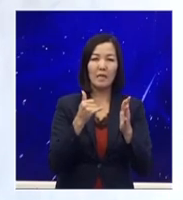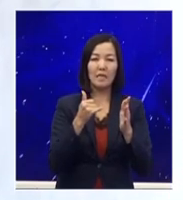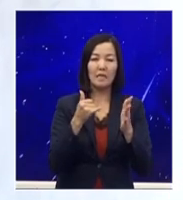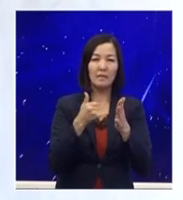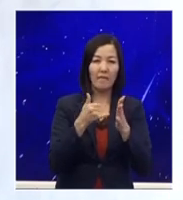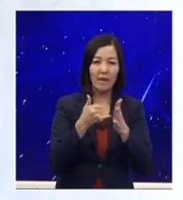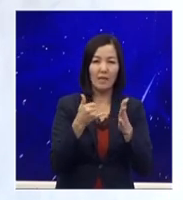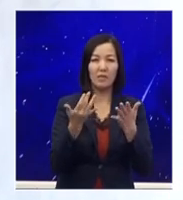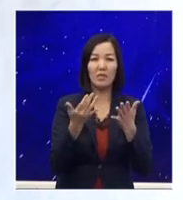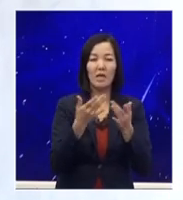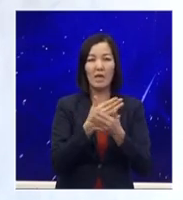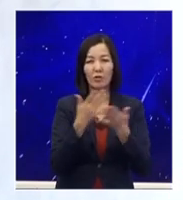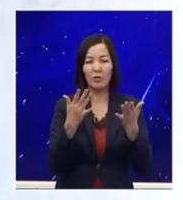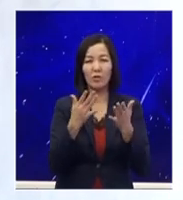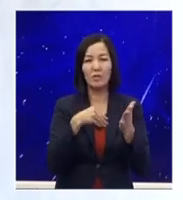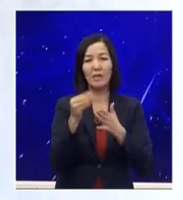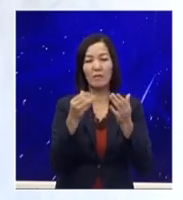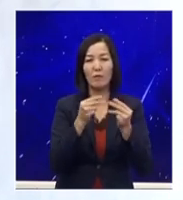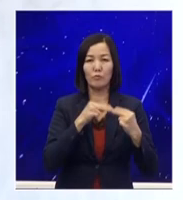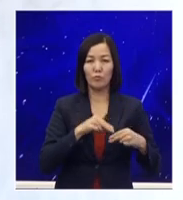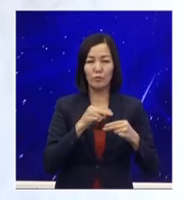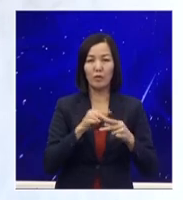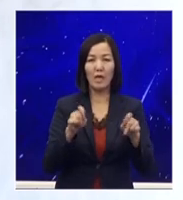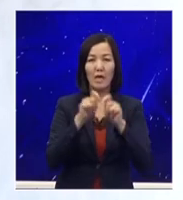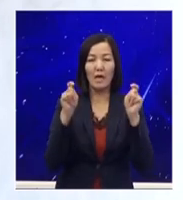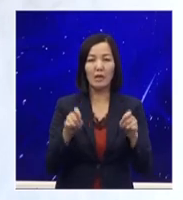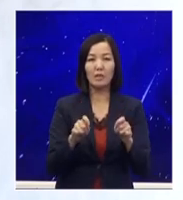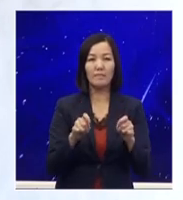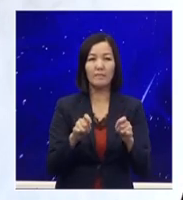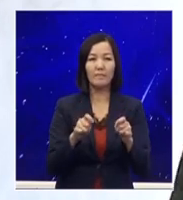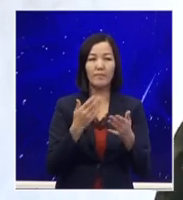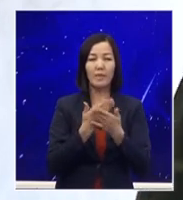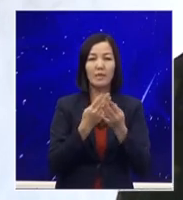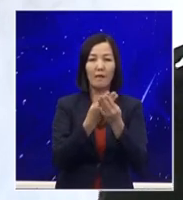жатырмын. Енді қазір осы жерде ворота жасаймыз,